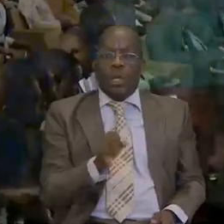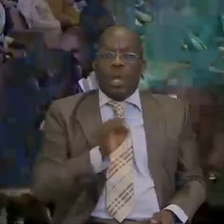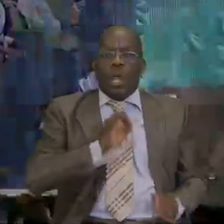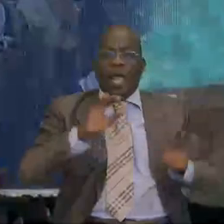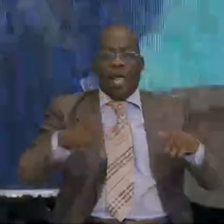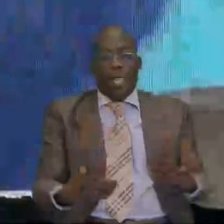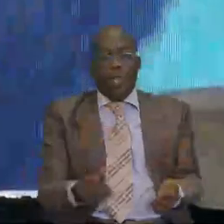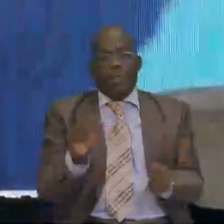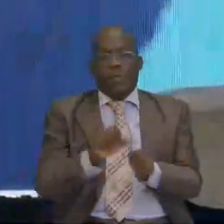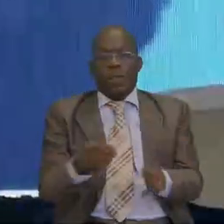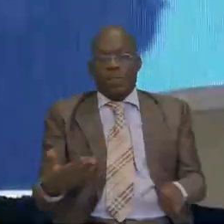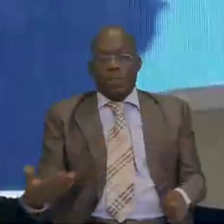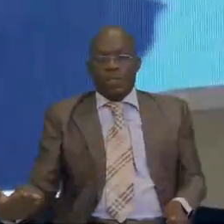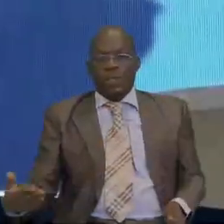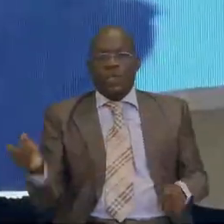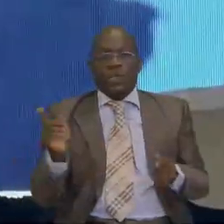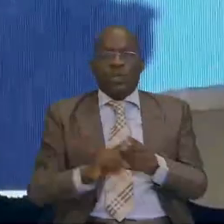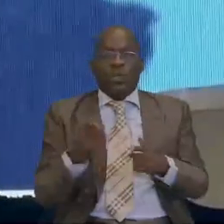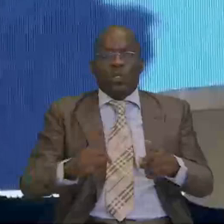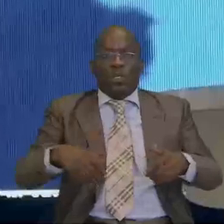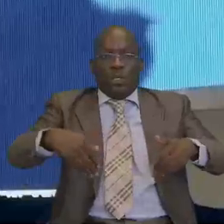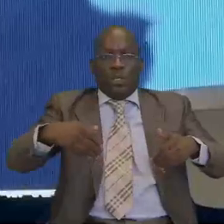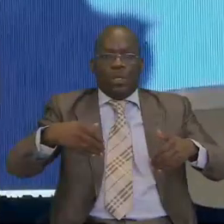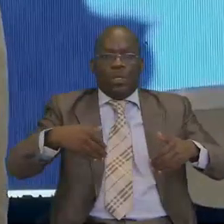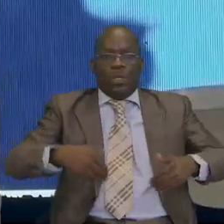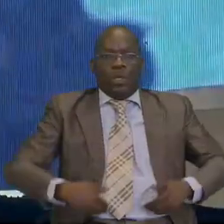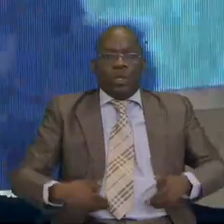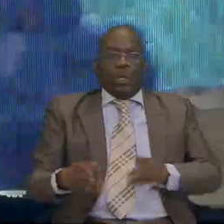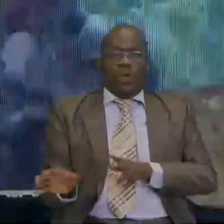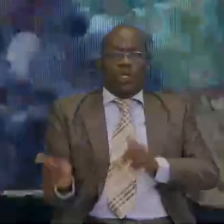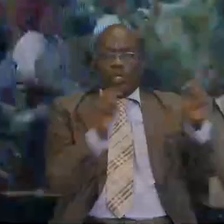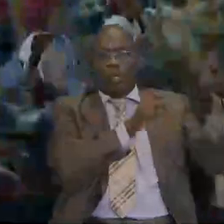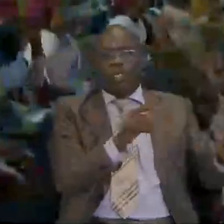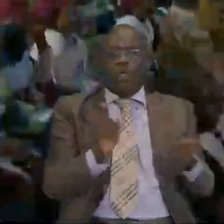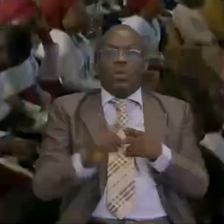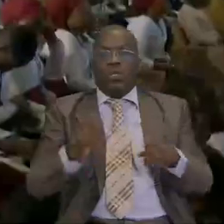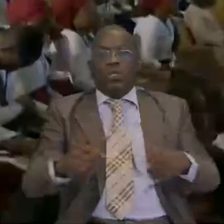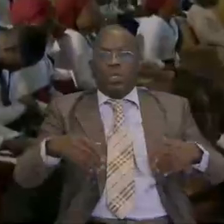Et je donne tout à la jeune génération.